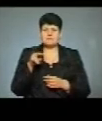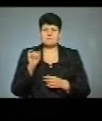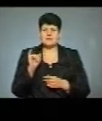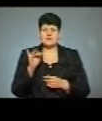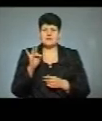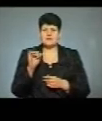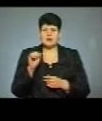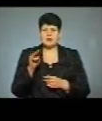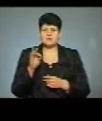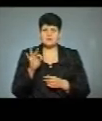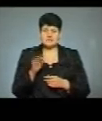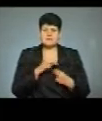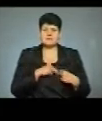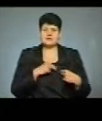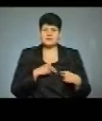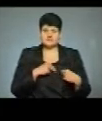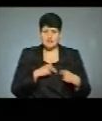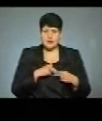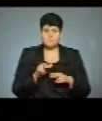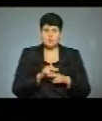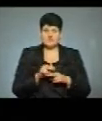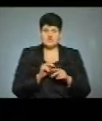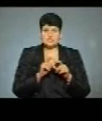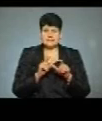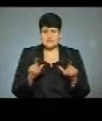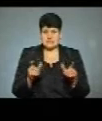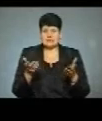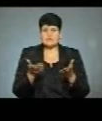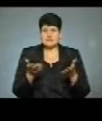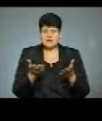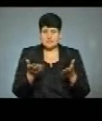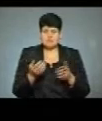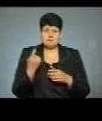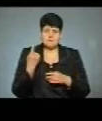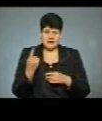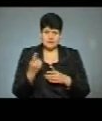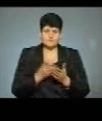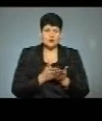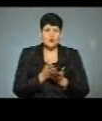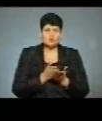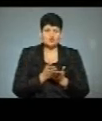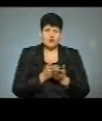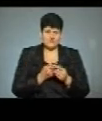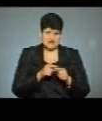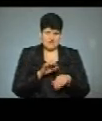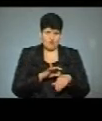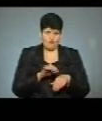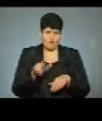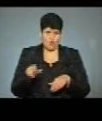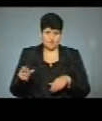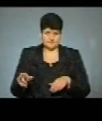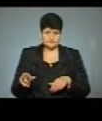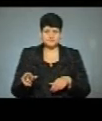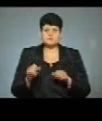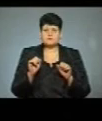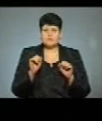рекомендовані працівникам лікувально-профілактичних закладів, які, в першу, тих, хто обслуговує таких хворих. Не виключено,